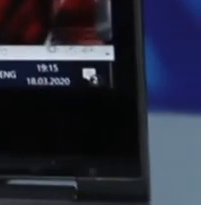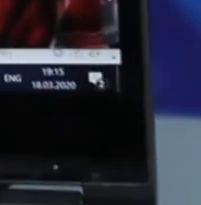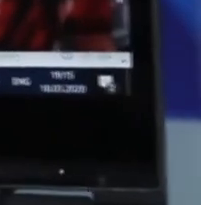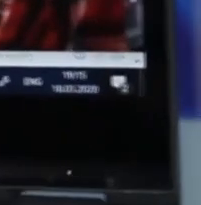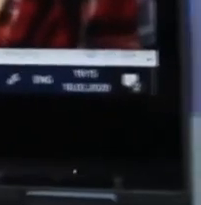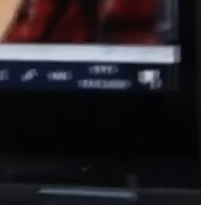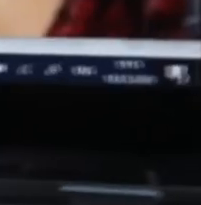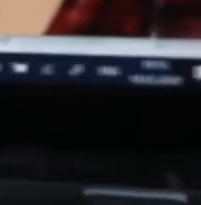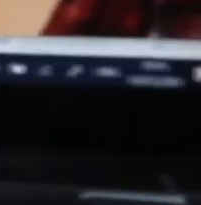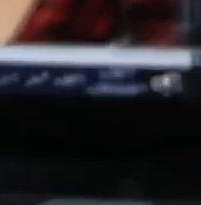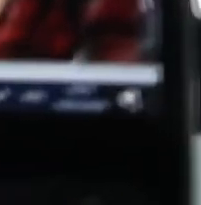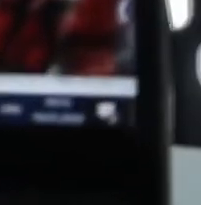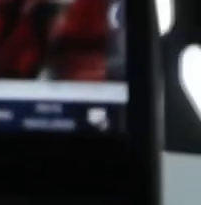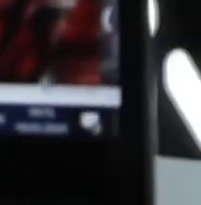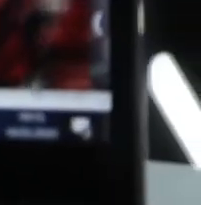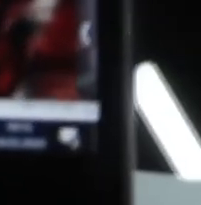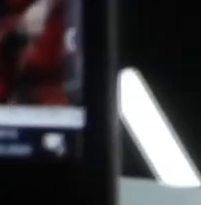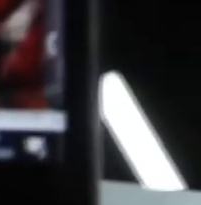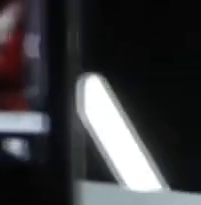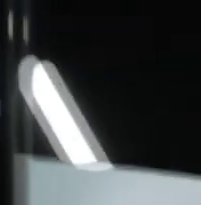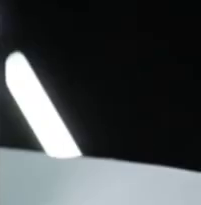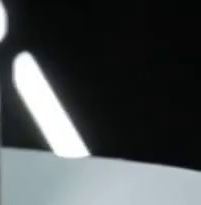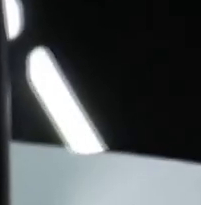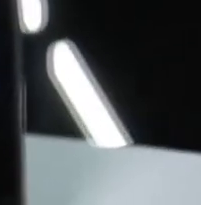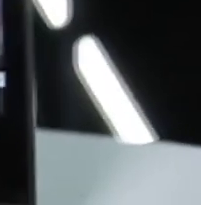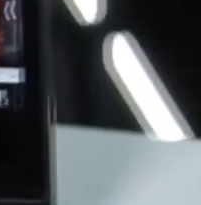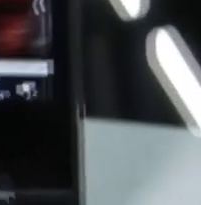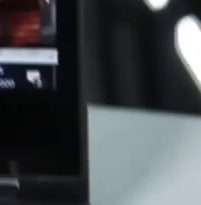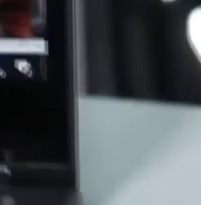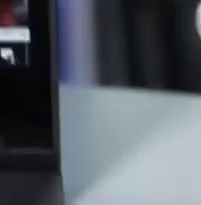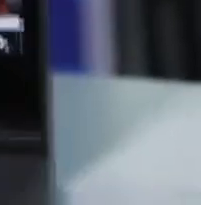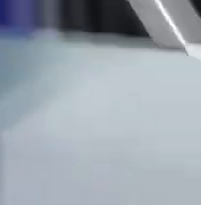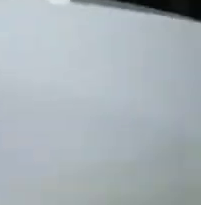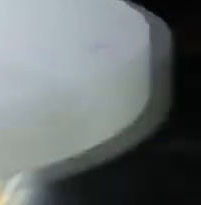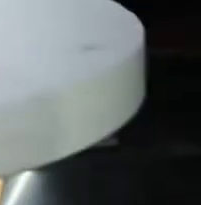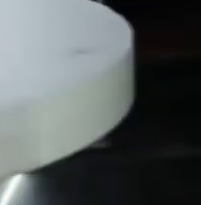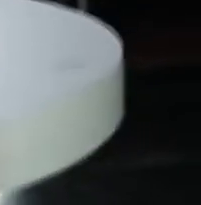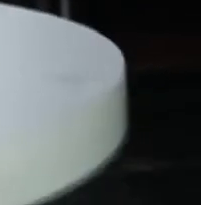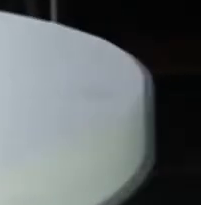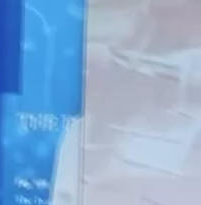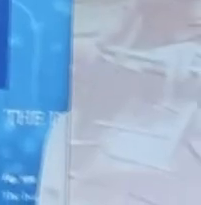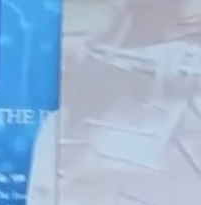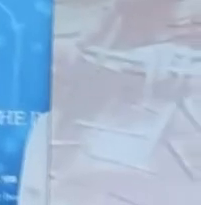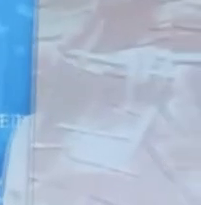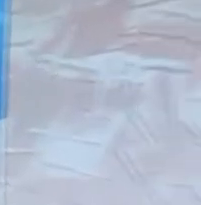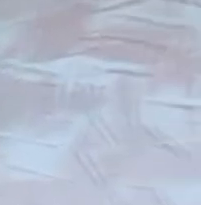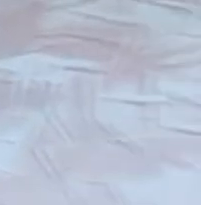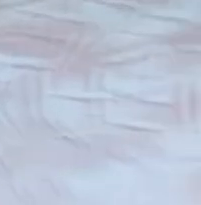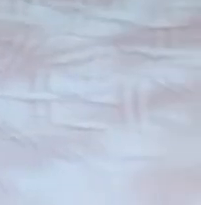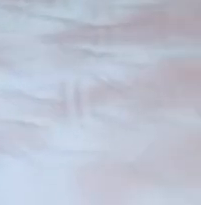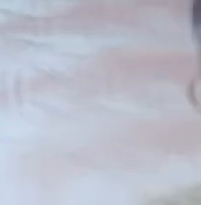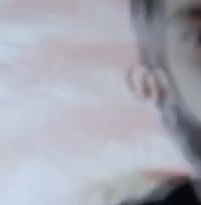ჩაიაროს და აუცილებლად მინდა ჩვენ სტუდიაში მოხვედრა კიდევ ერთად ნახოთ. და მეგატრებით ძალიან. მე ვენდობი